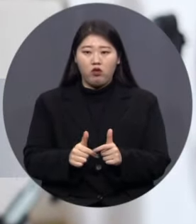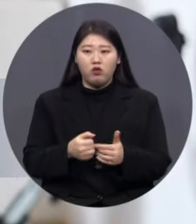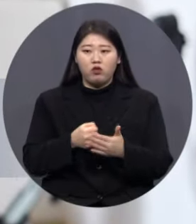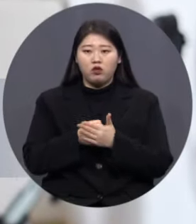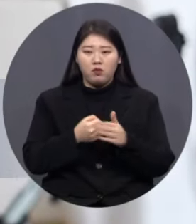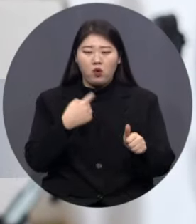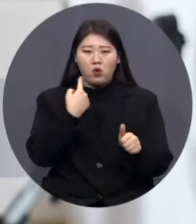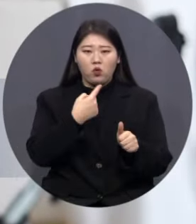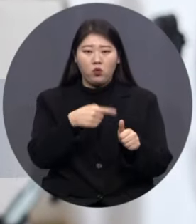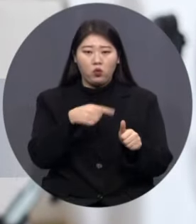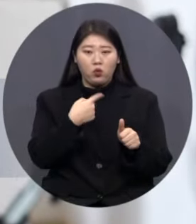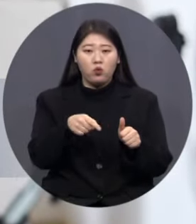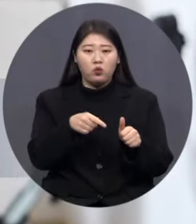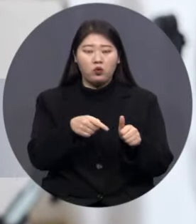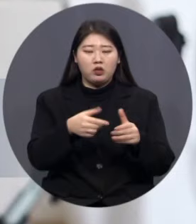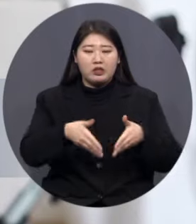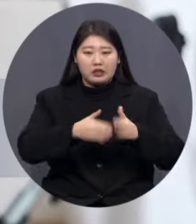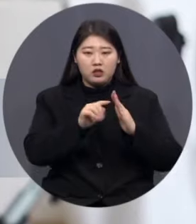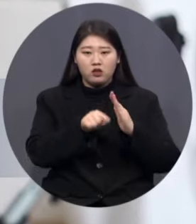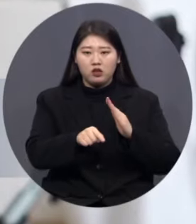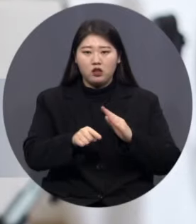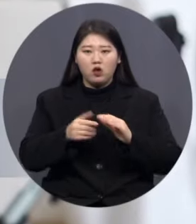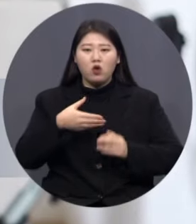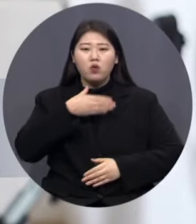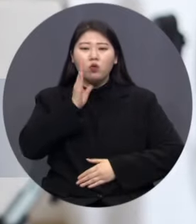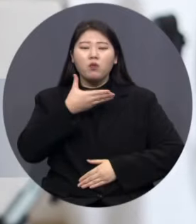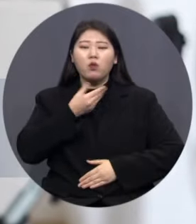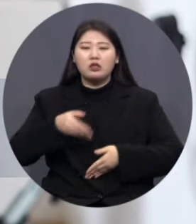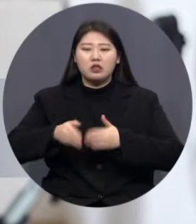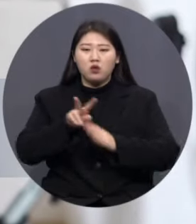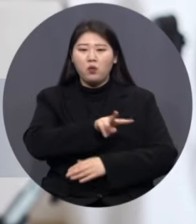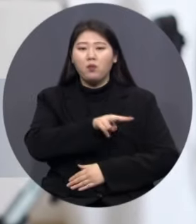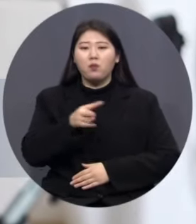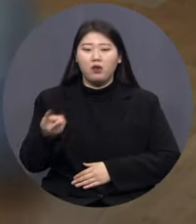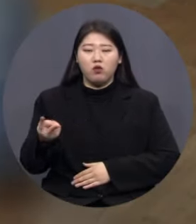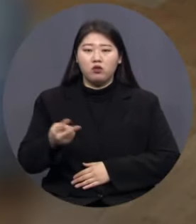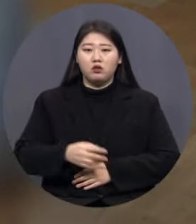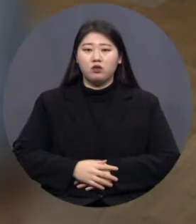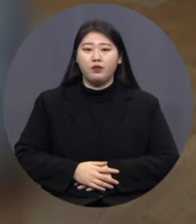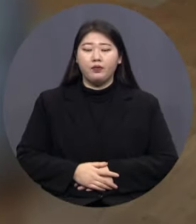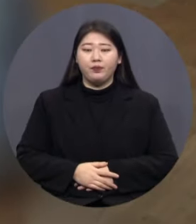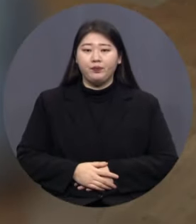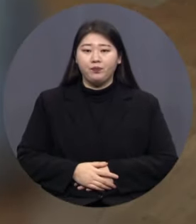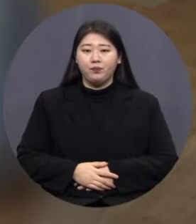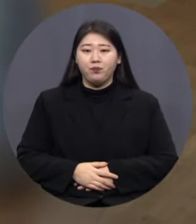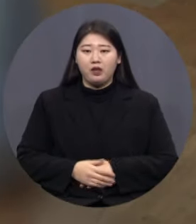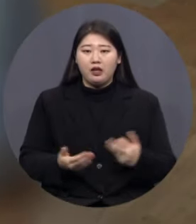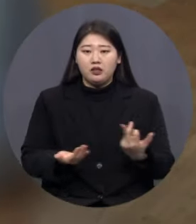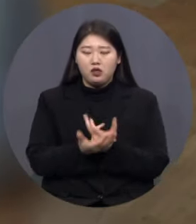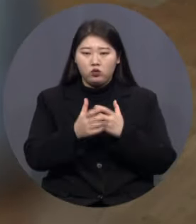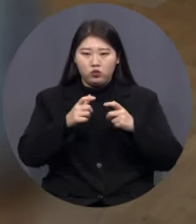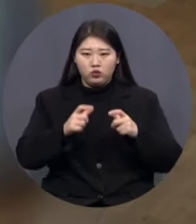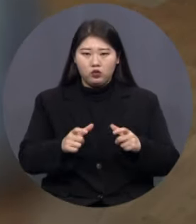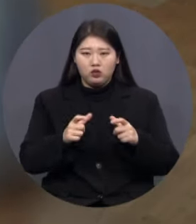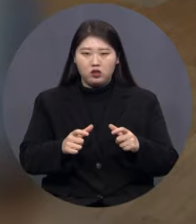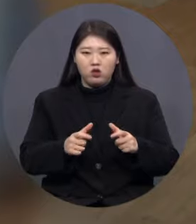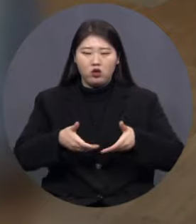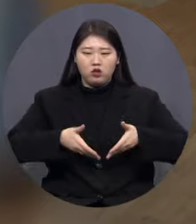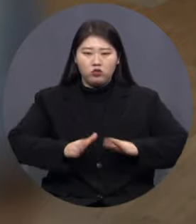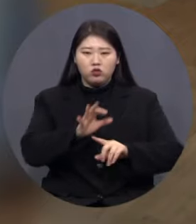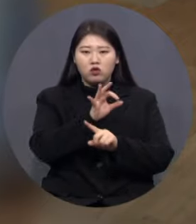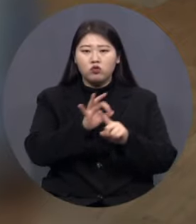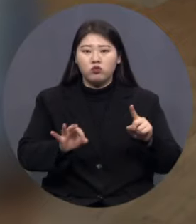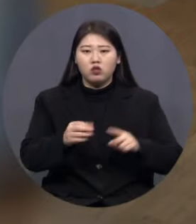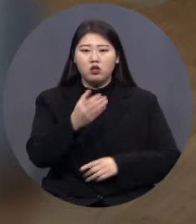시설에서 노인 이렇게 목적 사을 변경하게 됐습니다 제주 지역 합기 출산율이